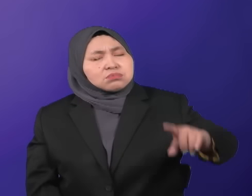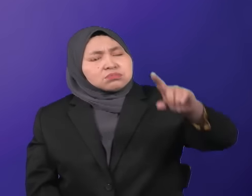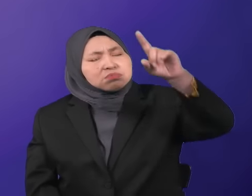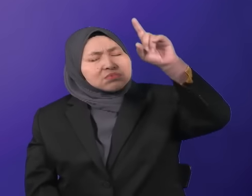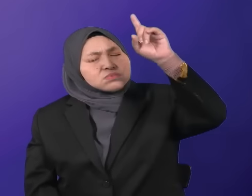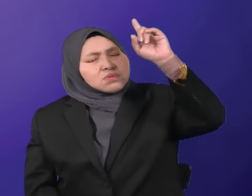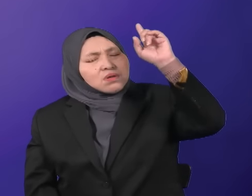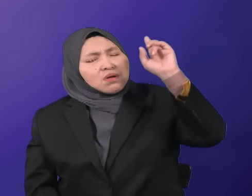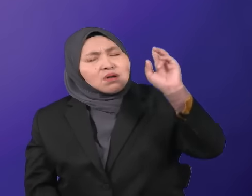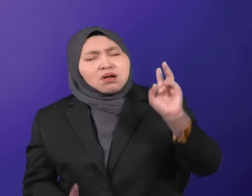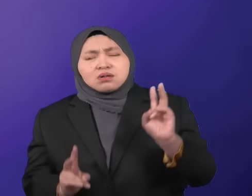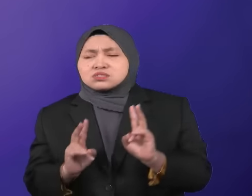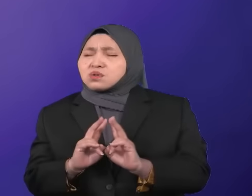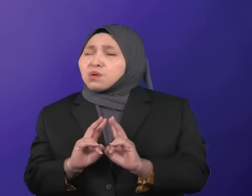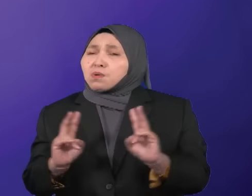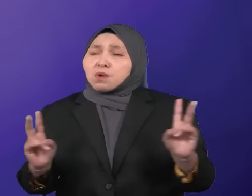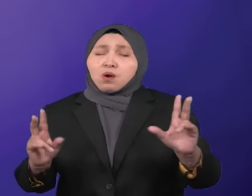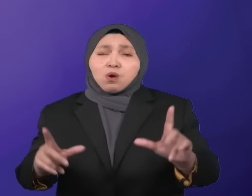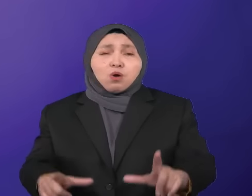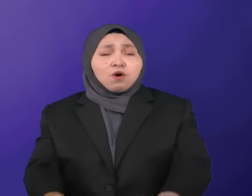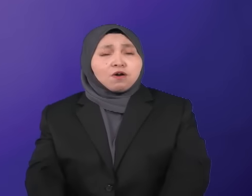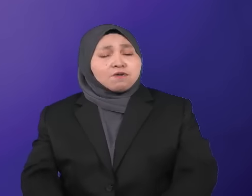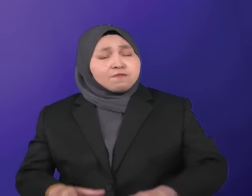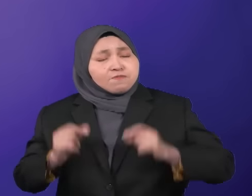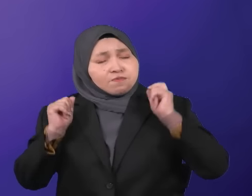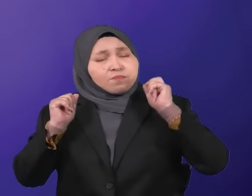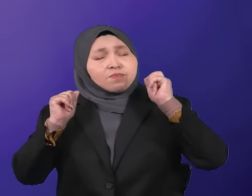والله سريع